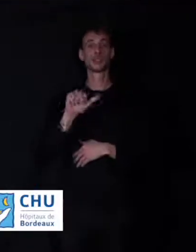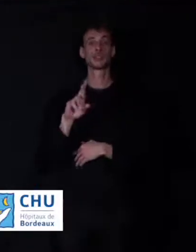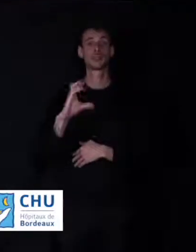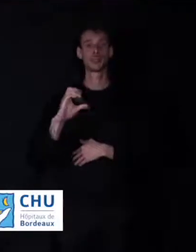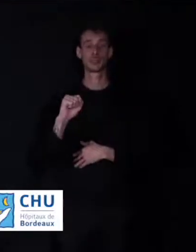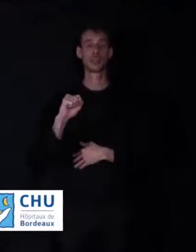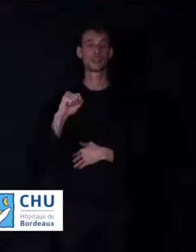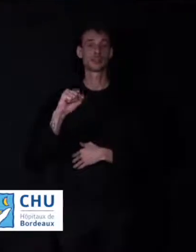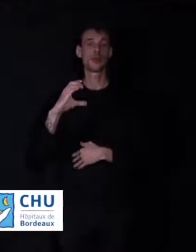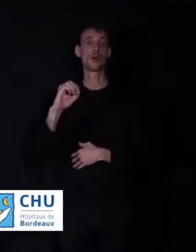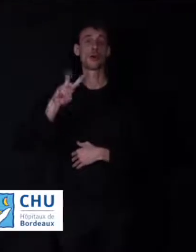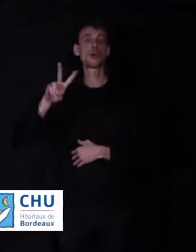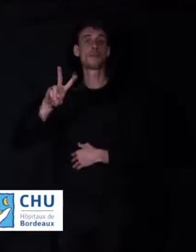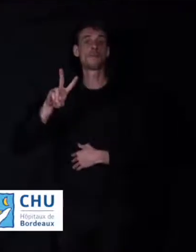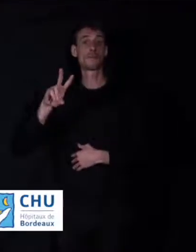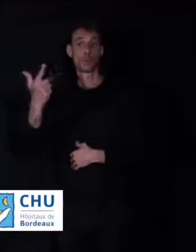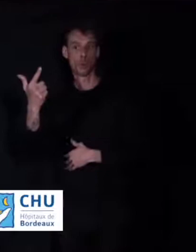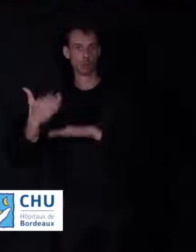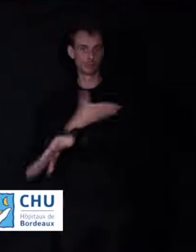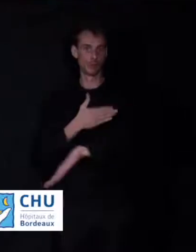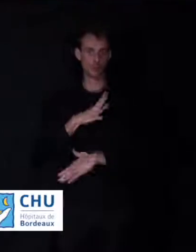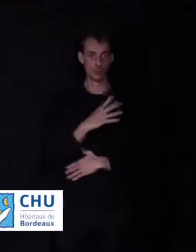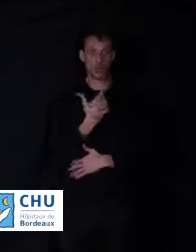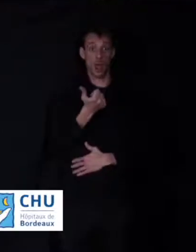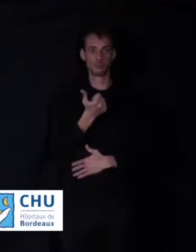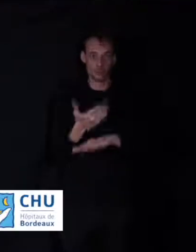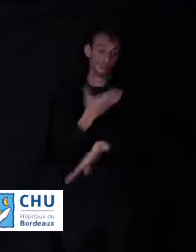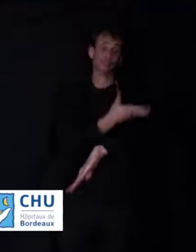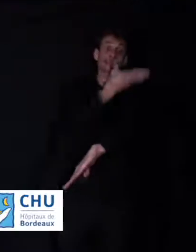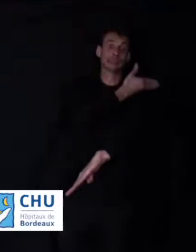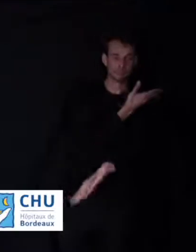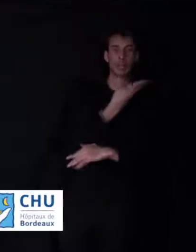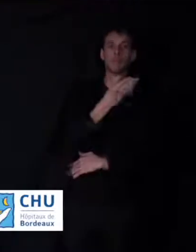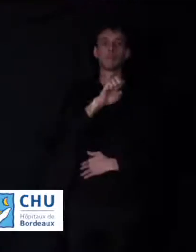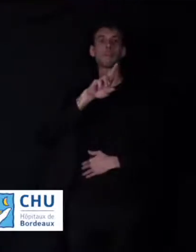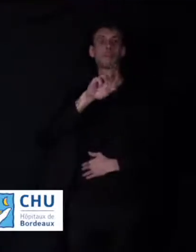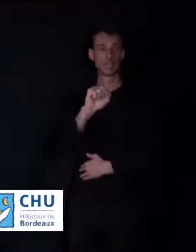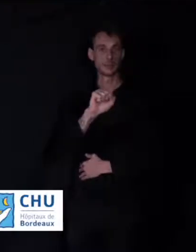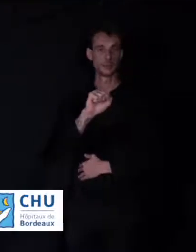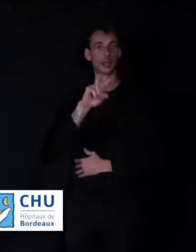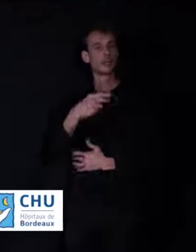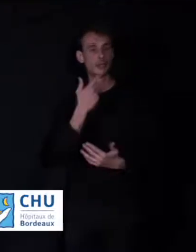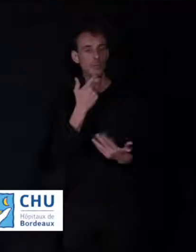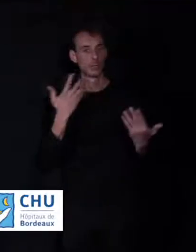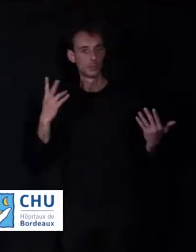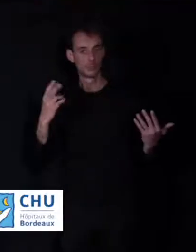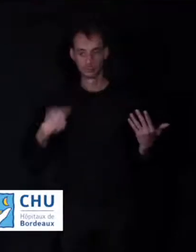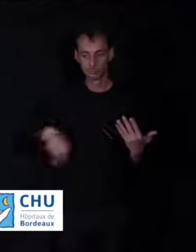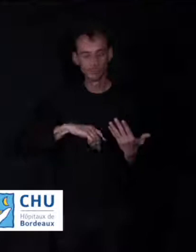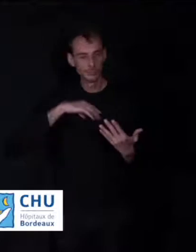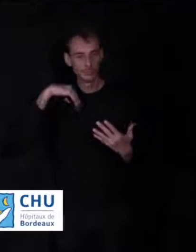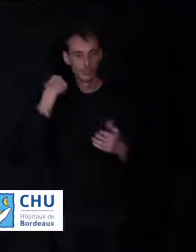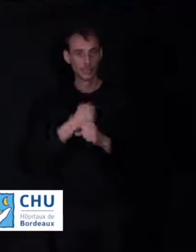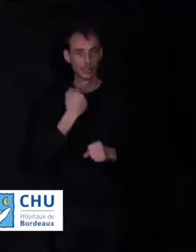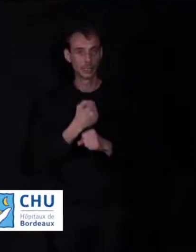SARS-CoV-1, il y avait le MERS, coronavirus, donc on avait travaillé. Et on a surtout travaillé, et ça c'est vrai pour certains vaccins nouveaux,